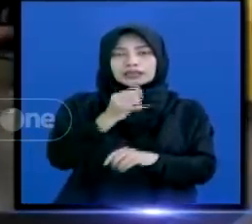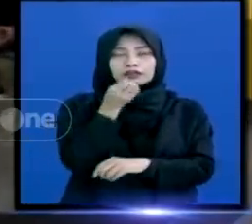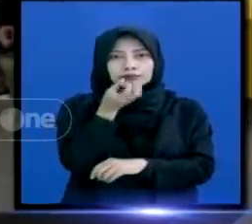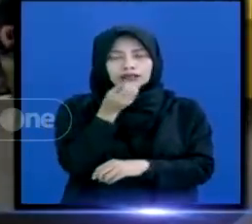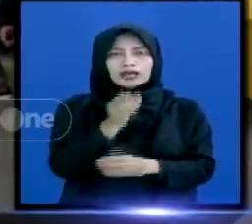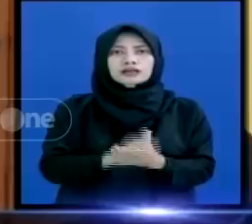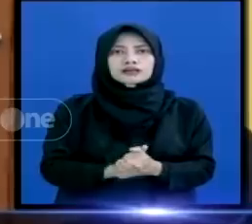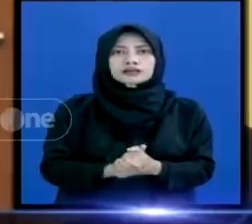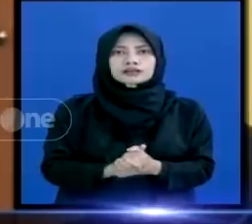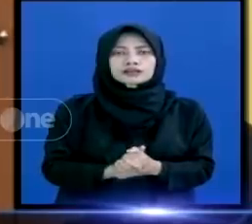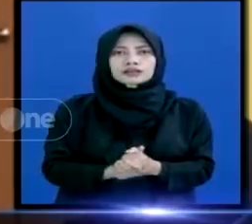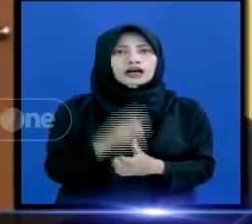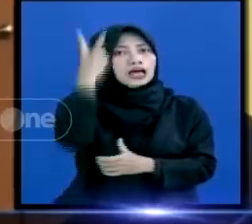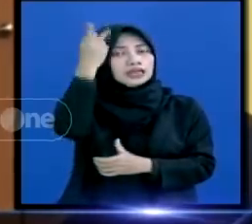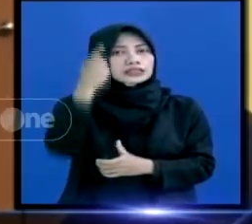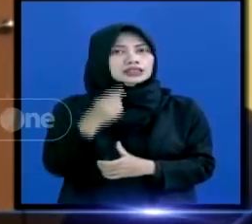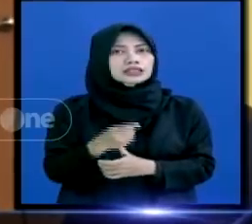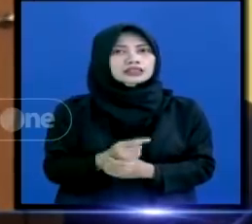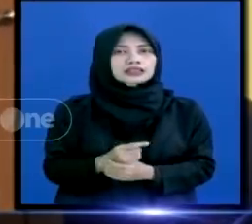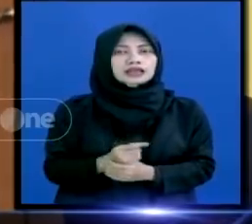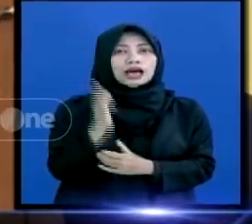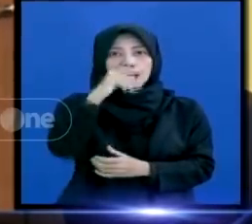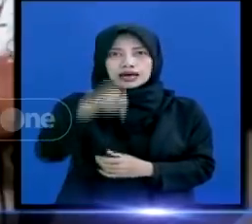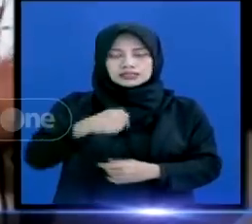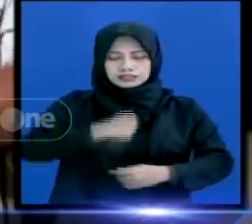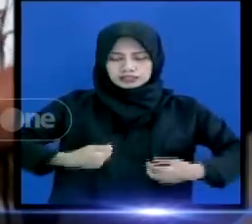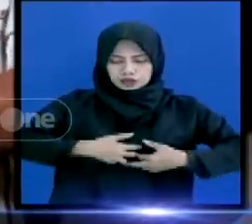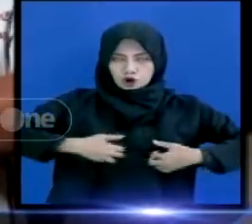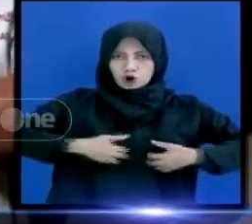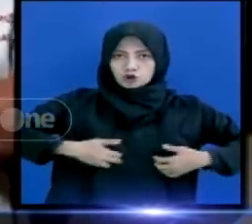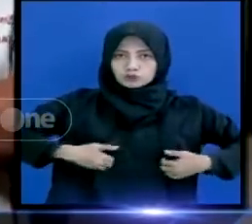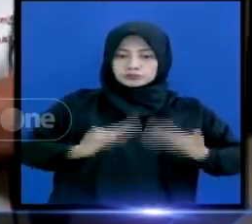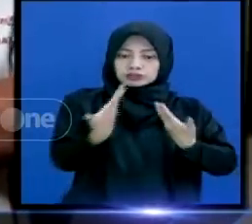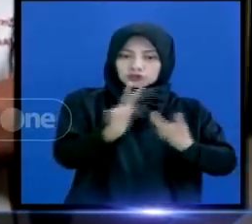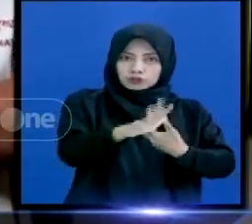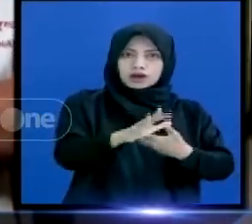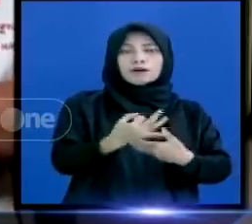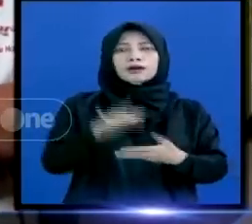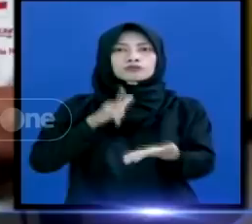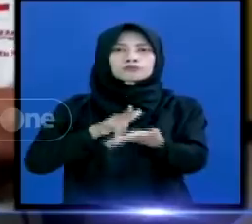dipulangkan ke Indonesia, jenazah Afridza akan menjalani otopsi pada Minggu pagi ini.